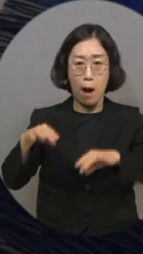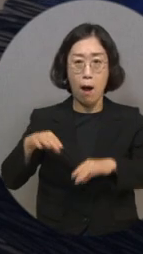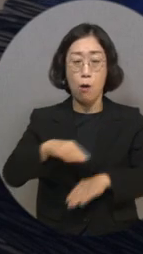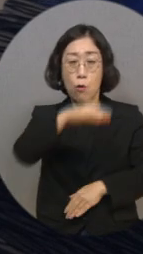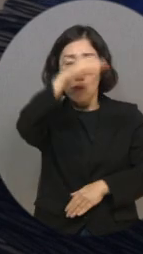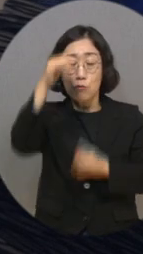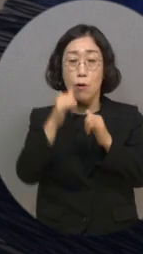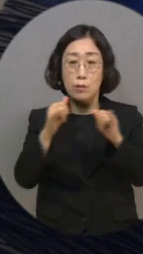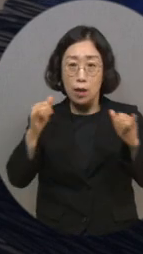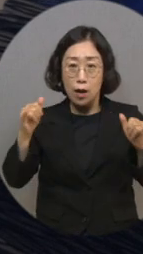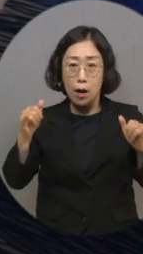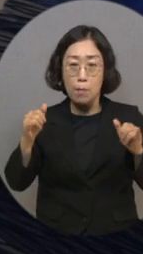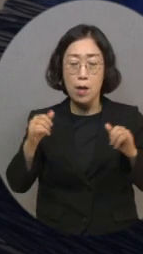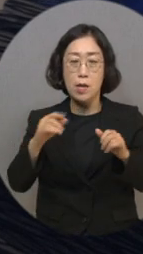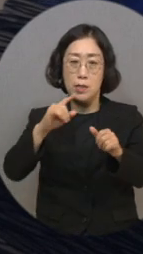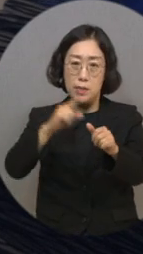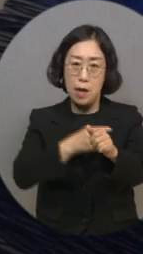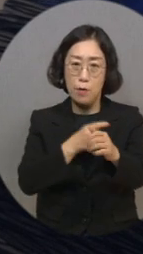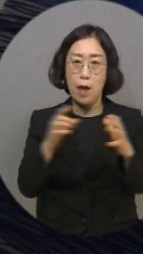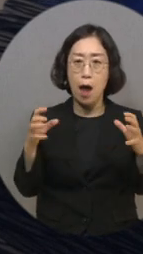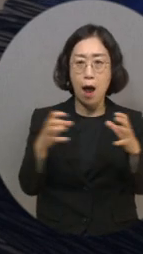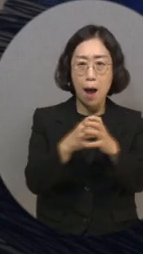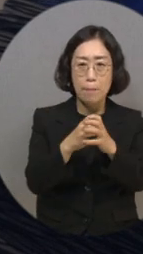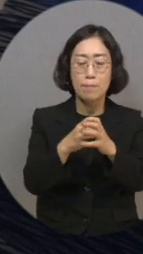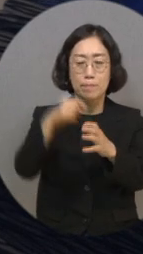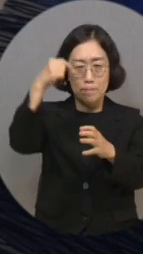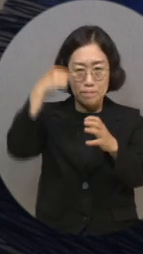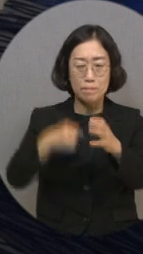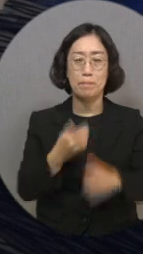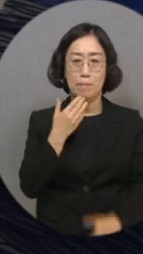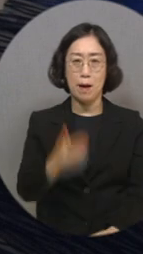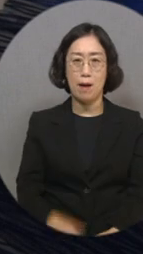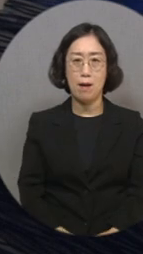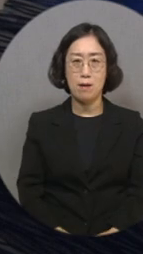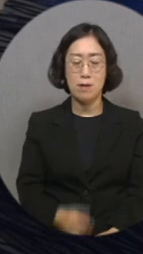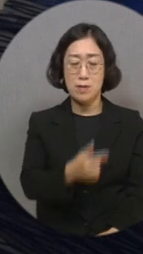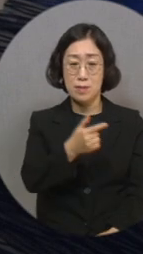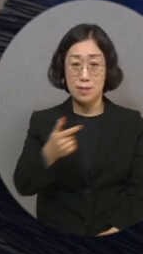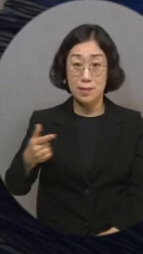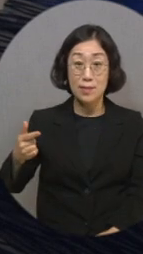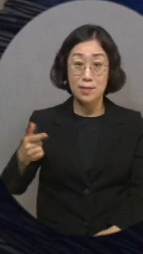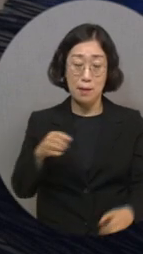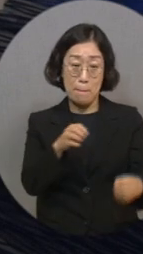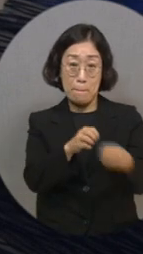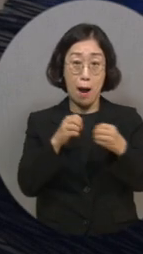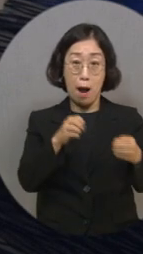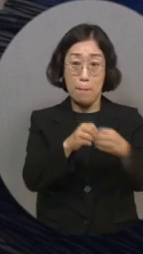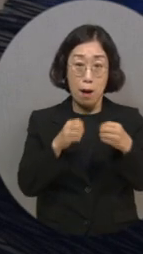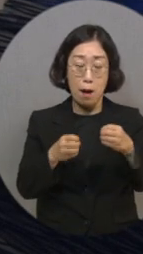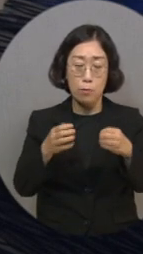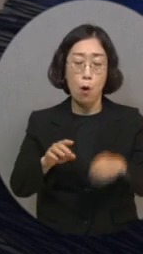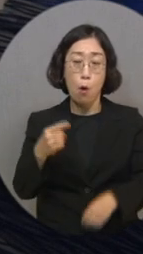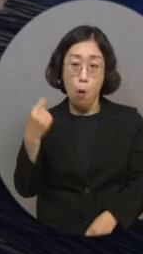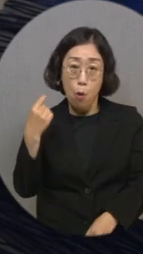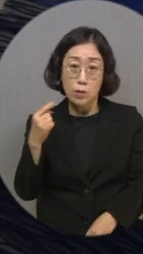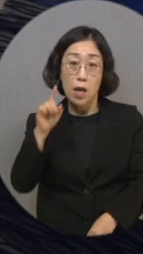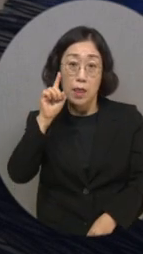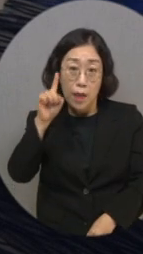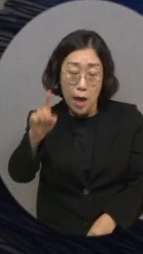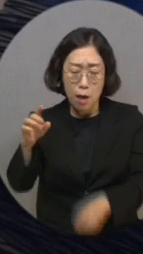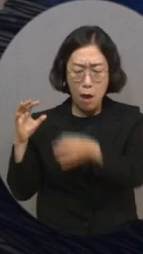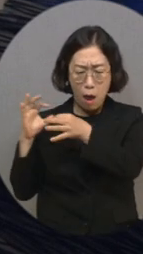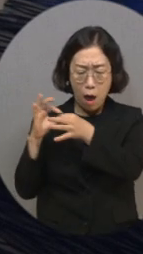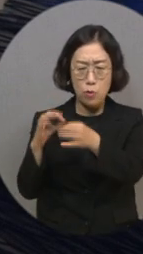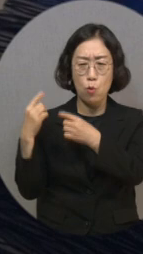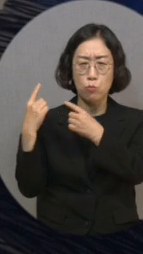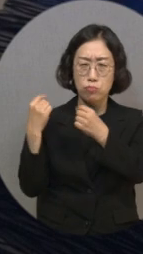자연과 동일시되는 경험을 하게 됩니다. 오늘 거센 파동에 흔들리면서도 어제와 내일의 시간을